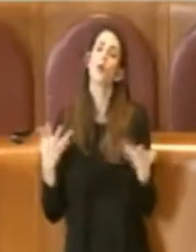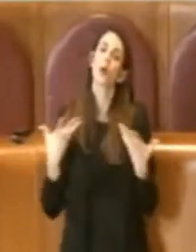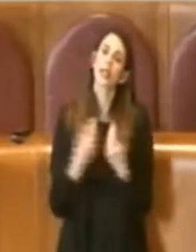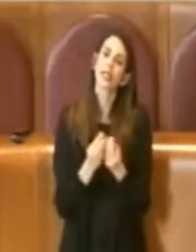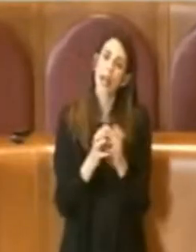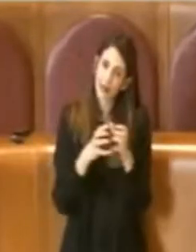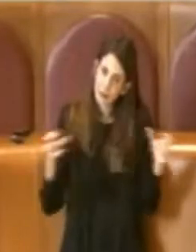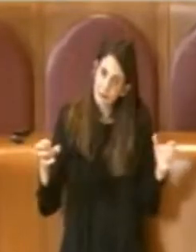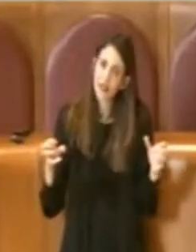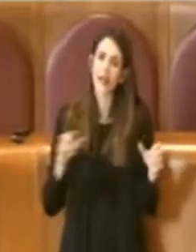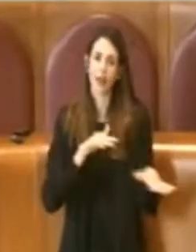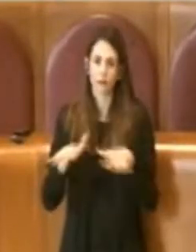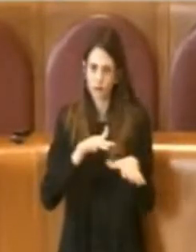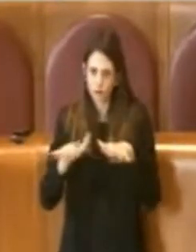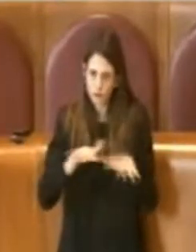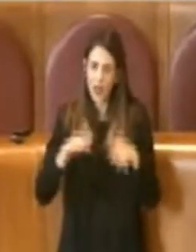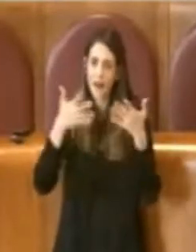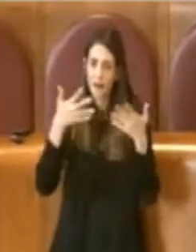mosso,